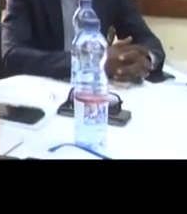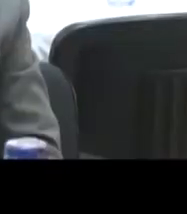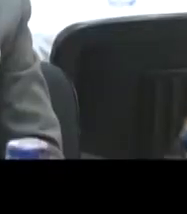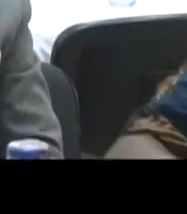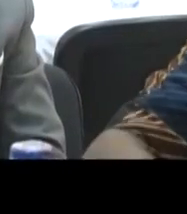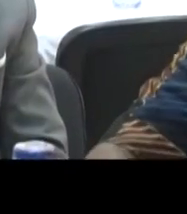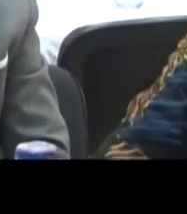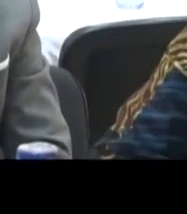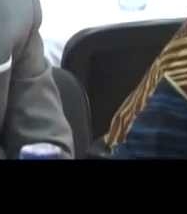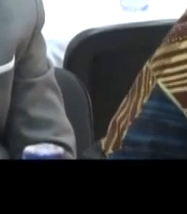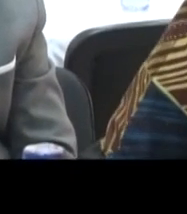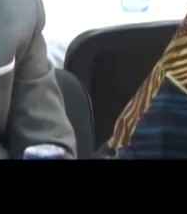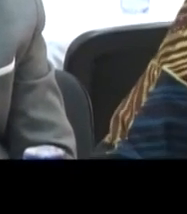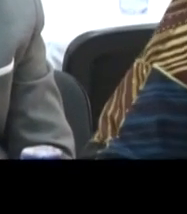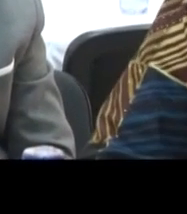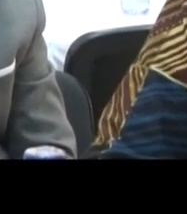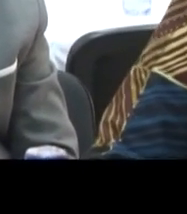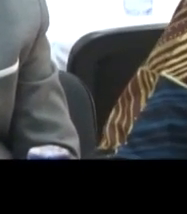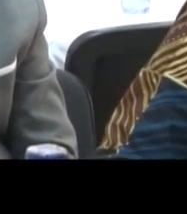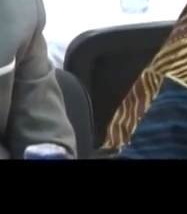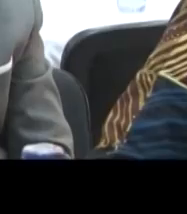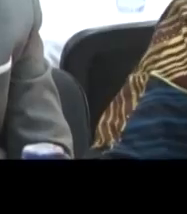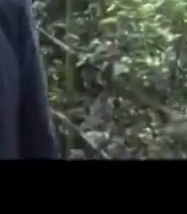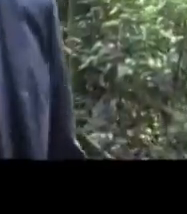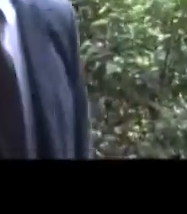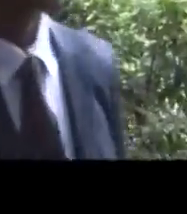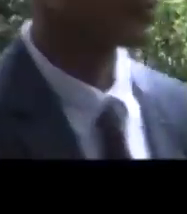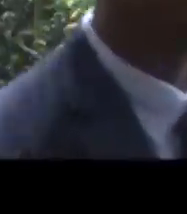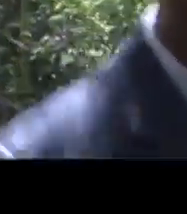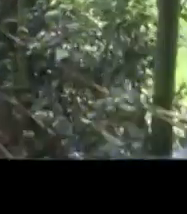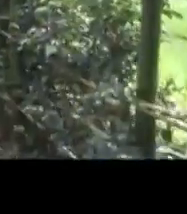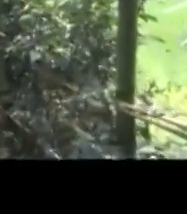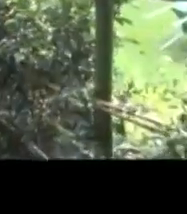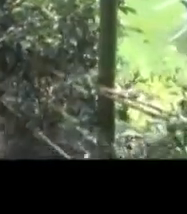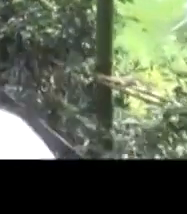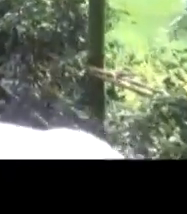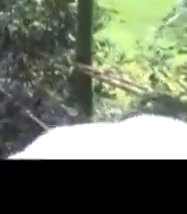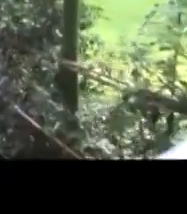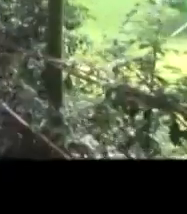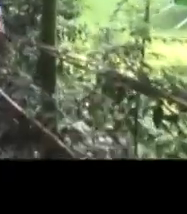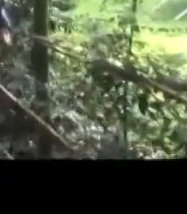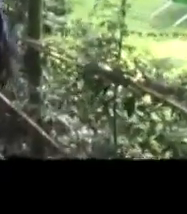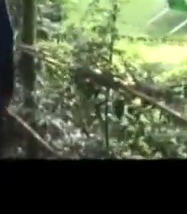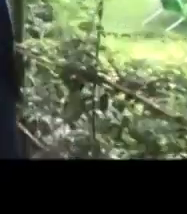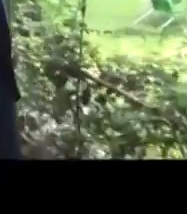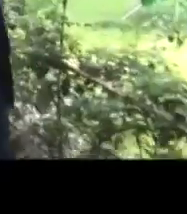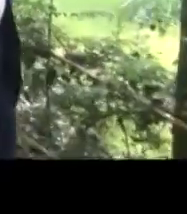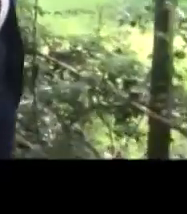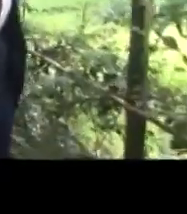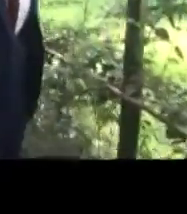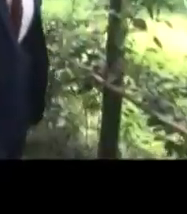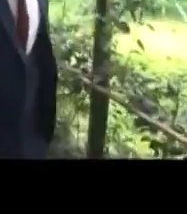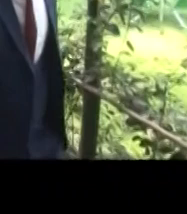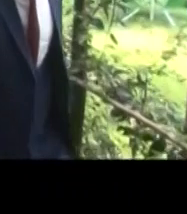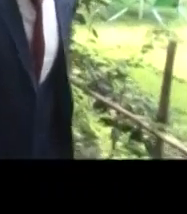universités, ainsi que différents participants attendent l'arrivée du ministre. Patrick Muyaya, ministre de la Communication et Médias, est attendu pour